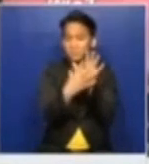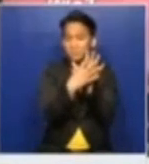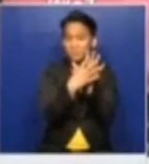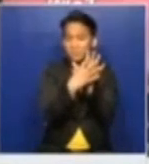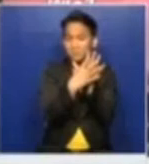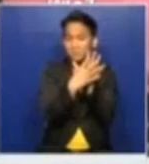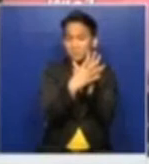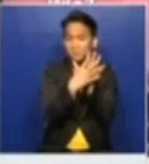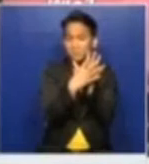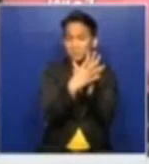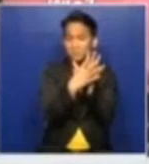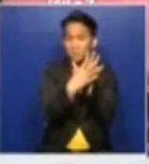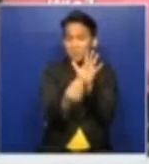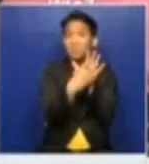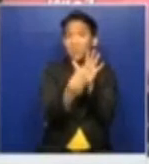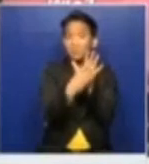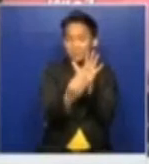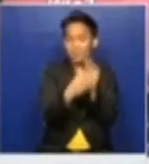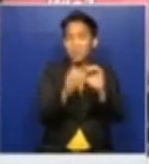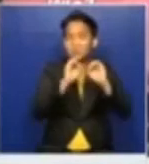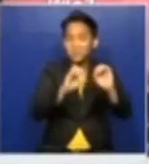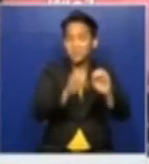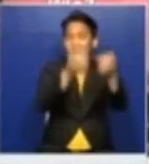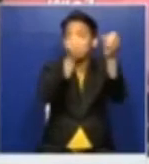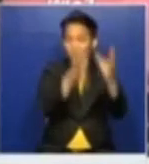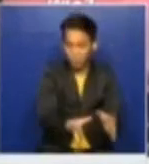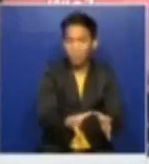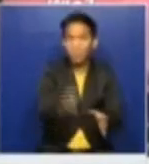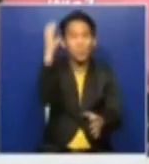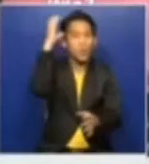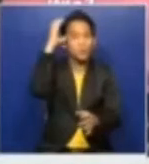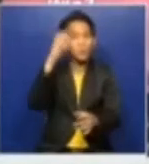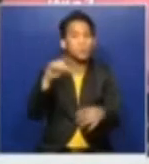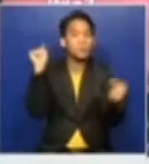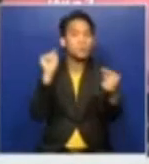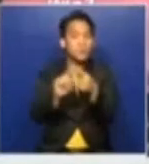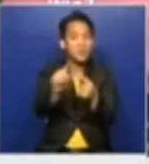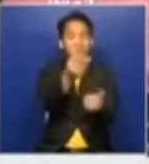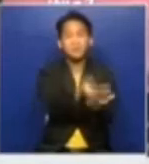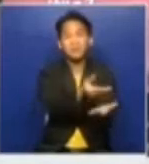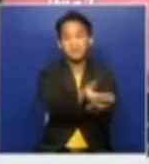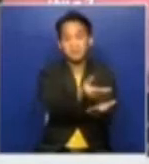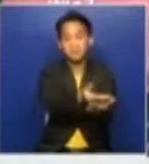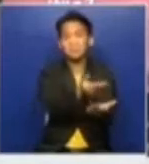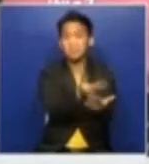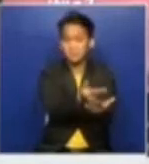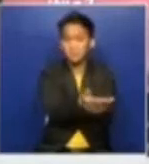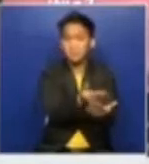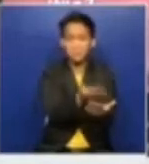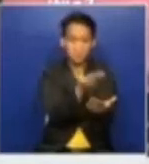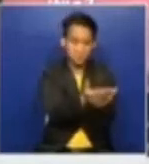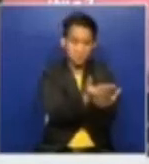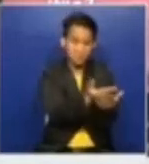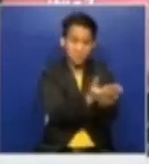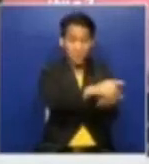บริการทางด้านการเงินให้กับคุณครูทั้งบรรจบใหม่และแต่ไม่ว่าจะเป็นครูที่เพื่อจะได้มี